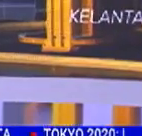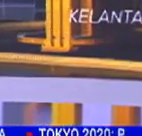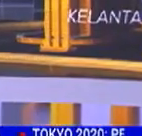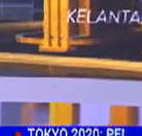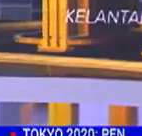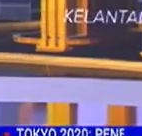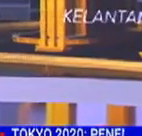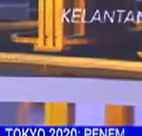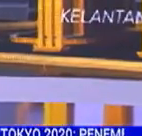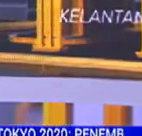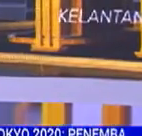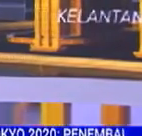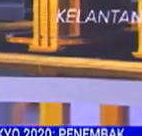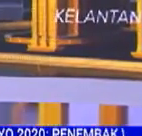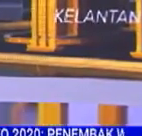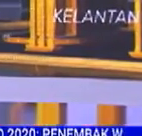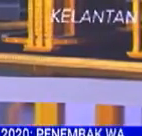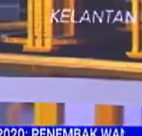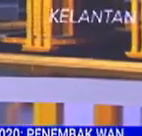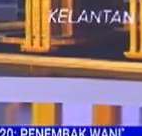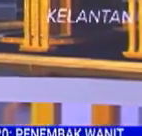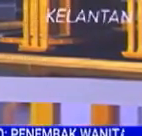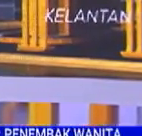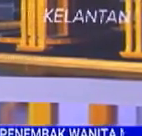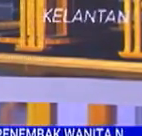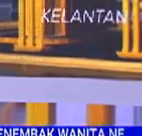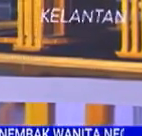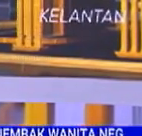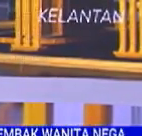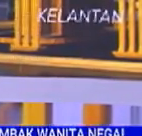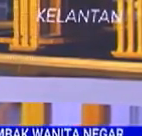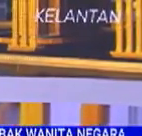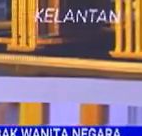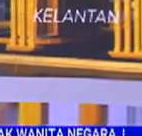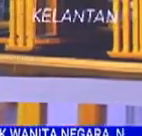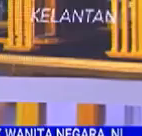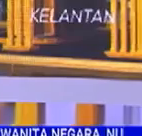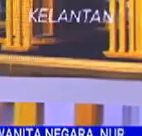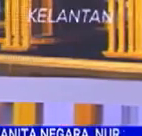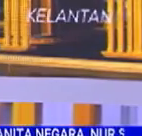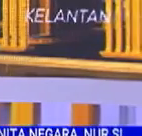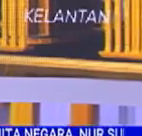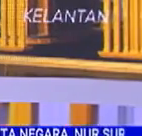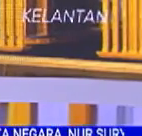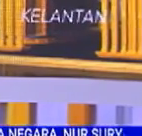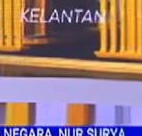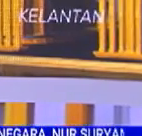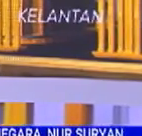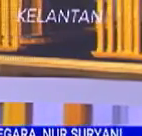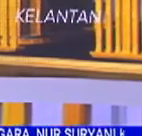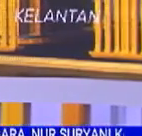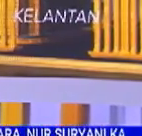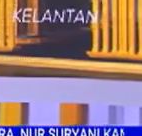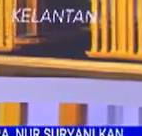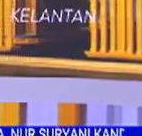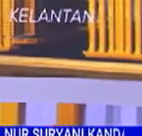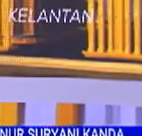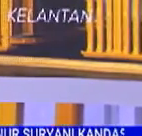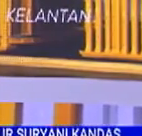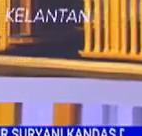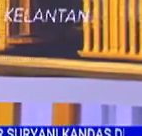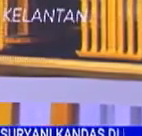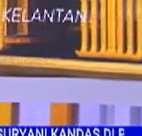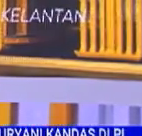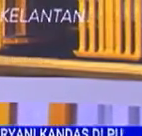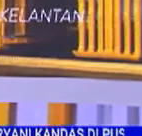Hai bailah laporan itu menutup beritahu wilayah peta ini jangan lupa kongsikan bersama kami sebar on Activity yang berlaku di tempat